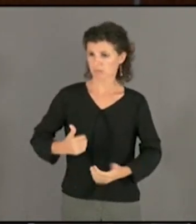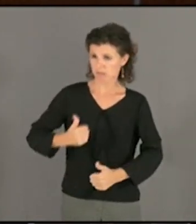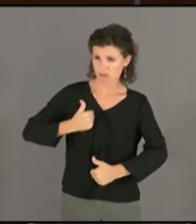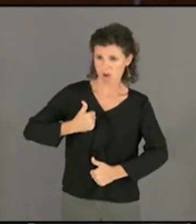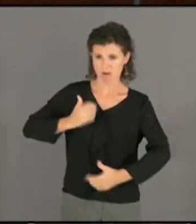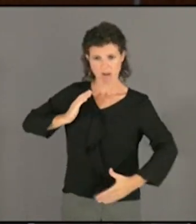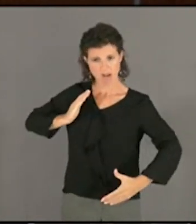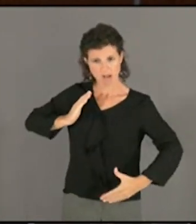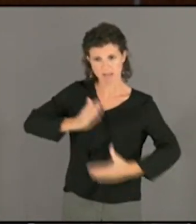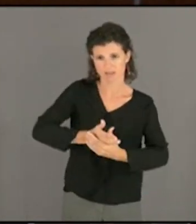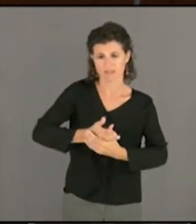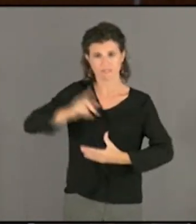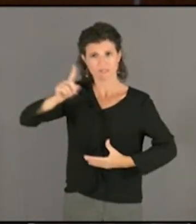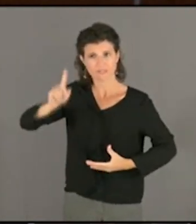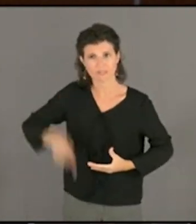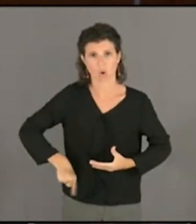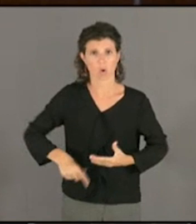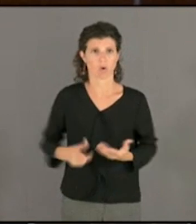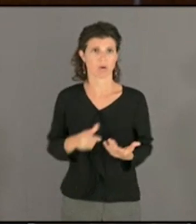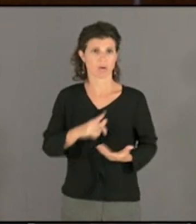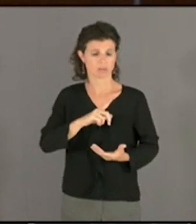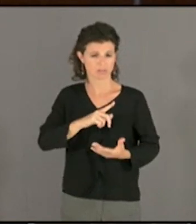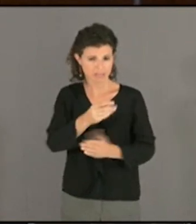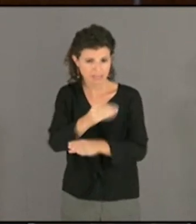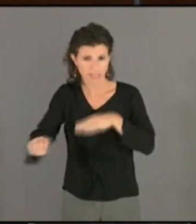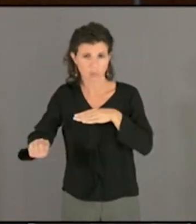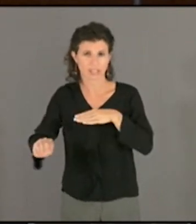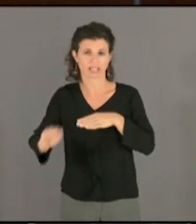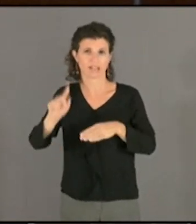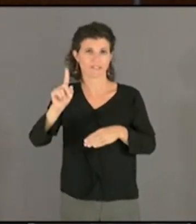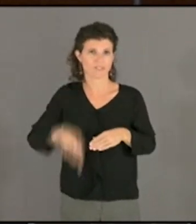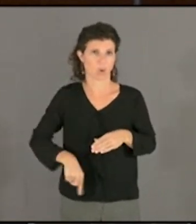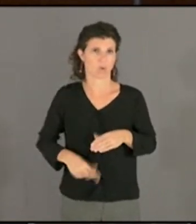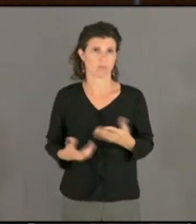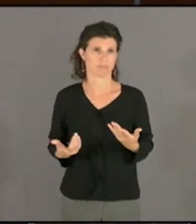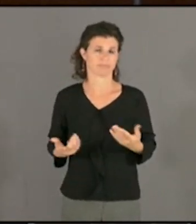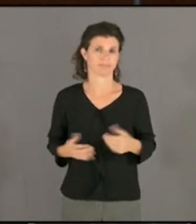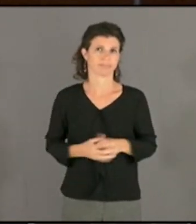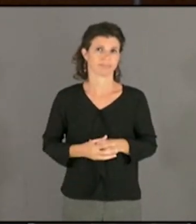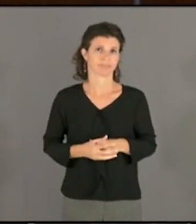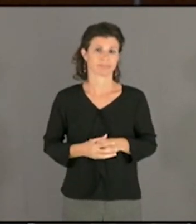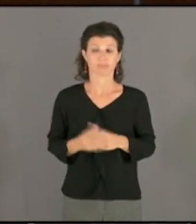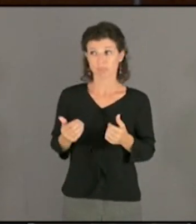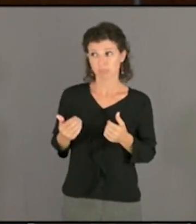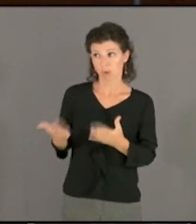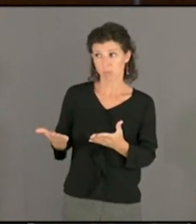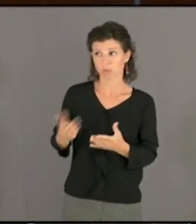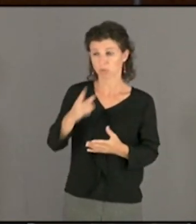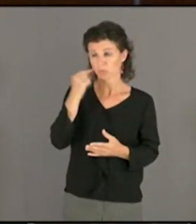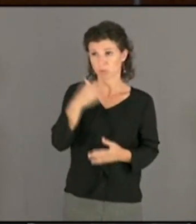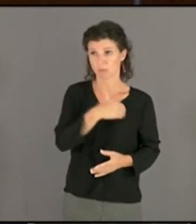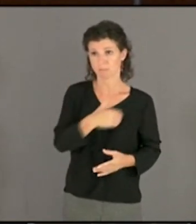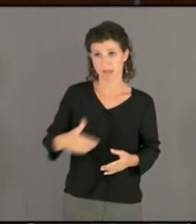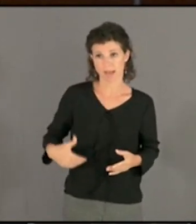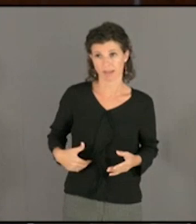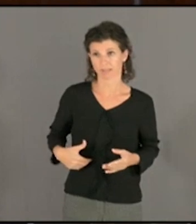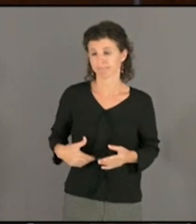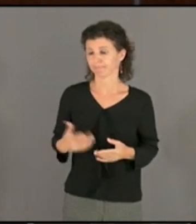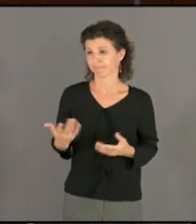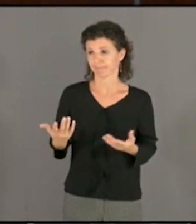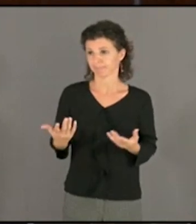de l'État de droit. Donc je vous invite, monsieur le maire, à user de